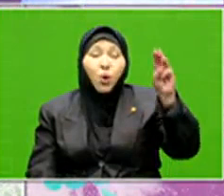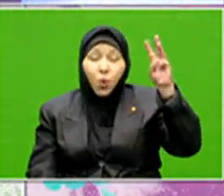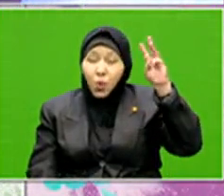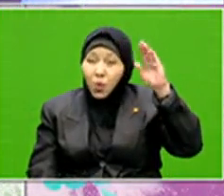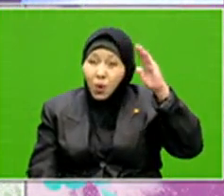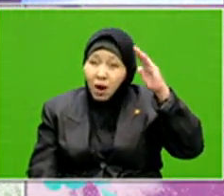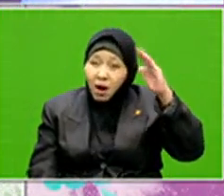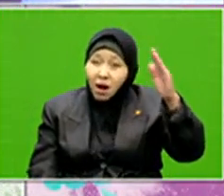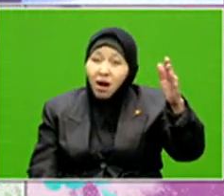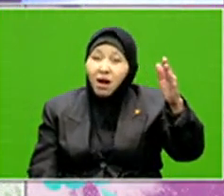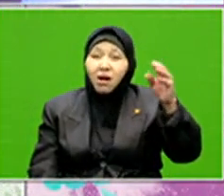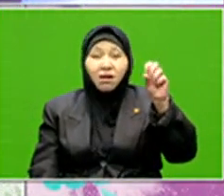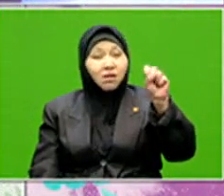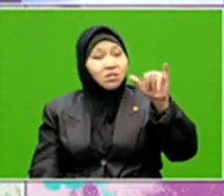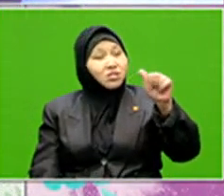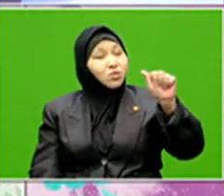شعيب